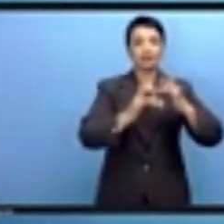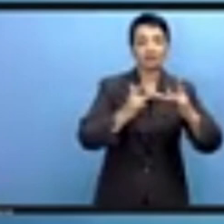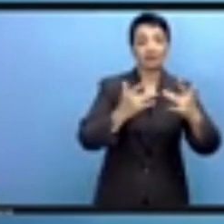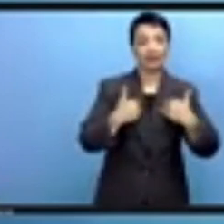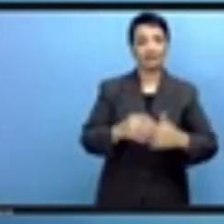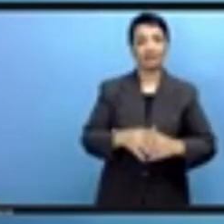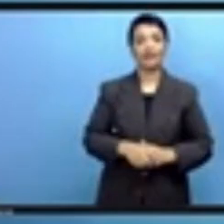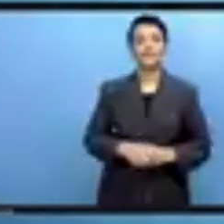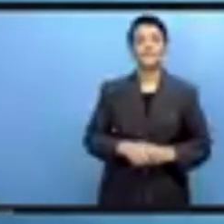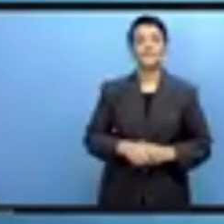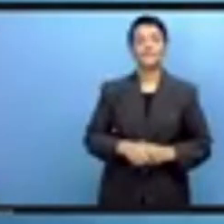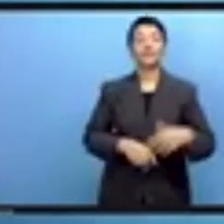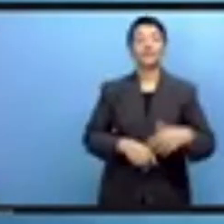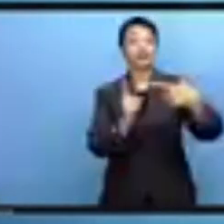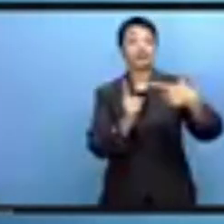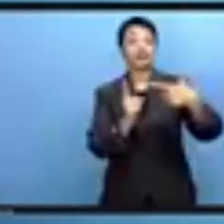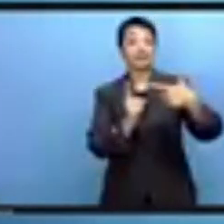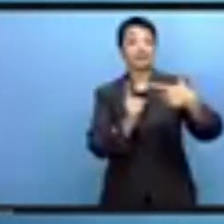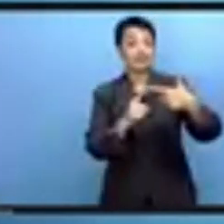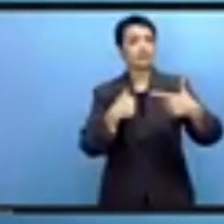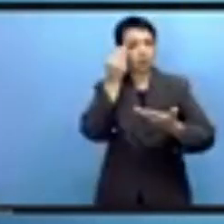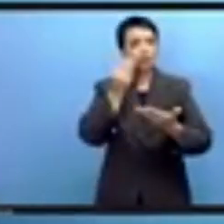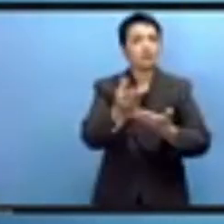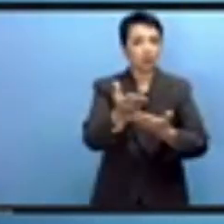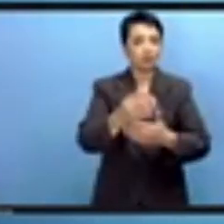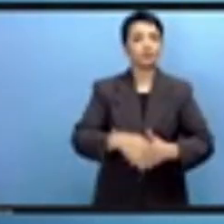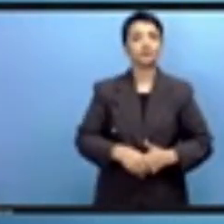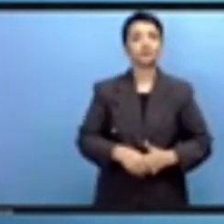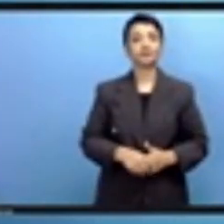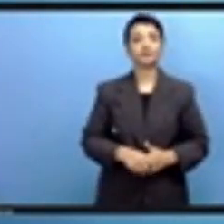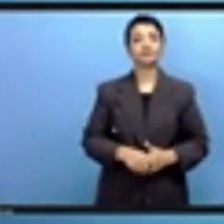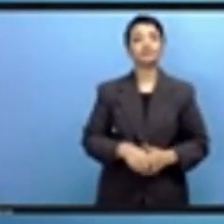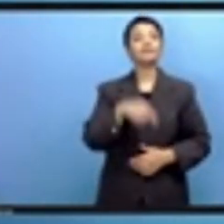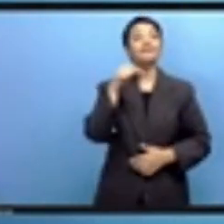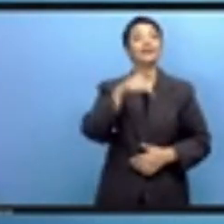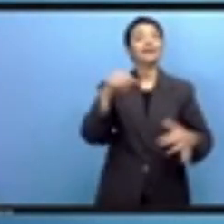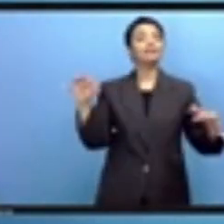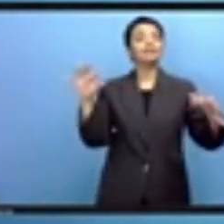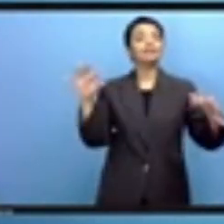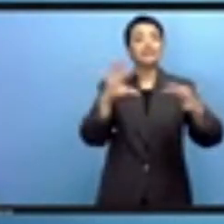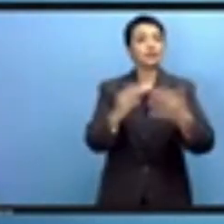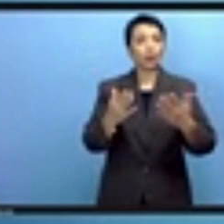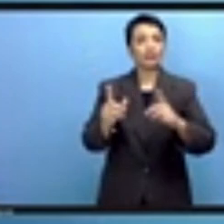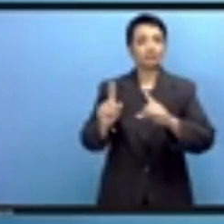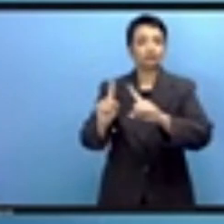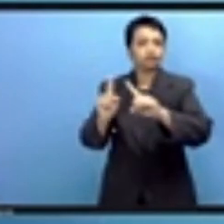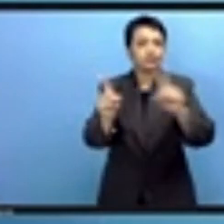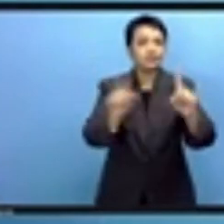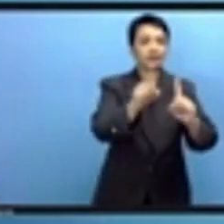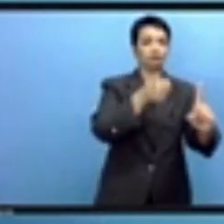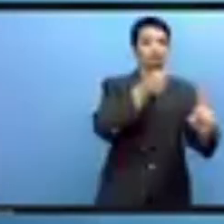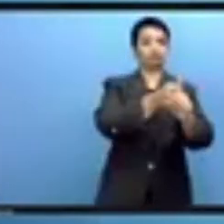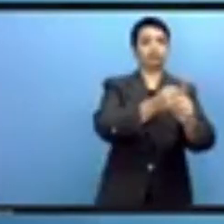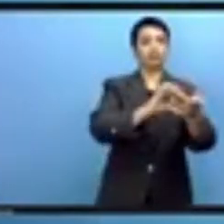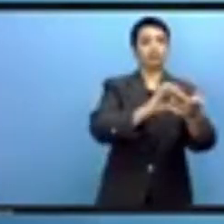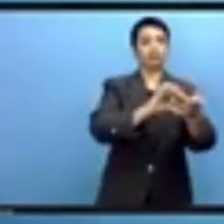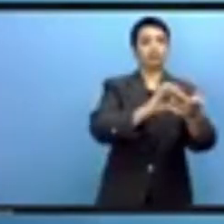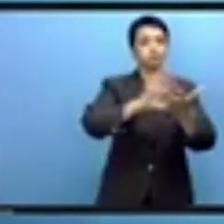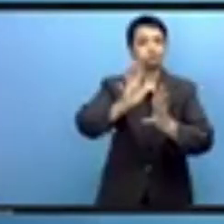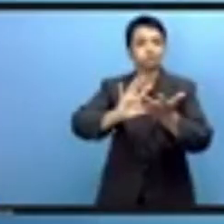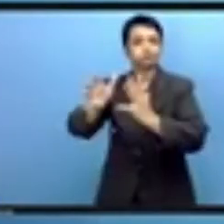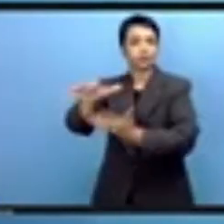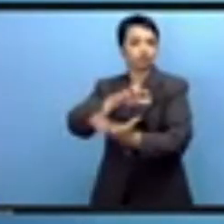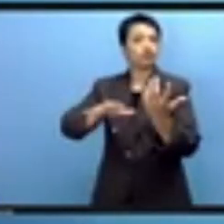理真正是一个民主的高效的过程。因为我们现在面临着多